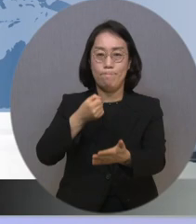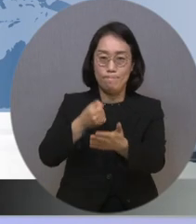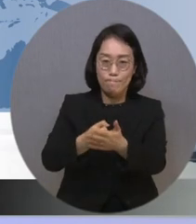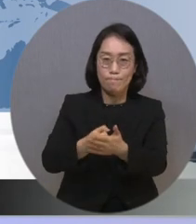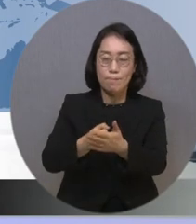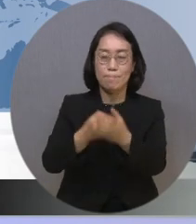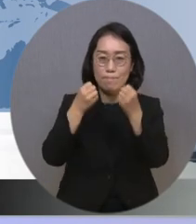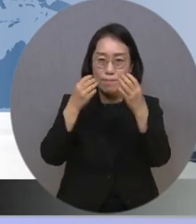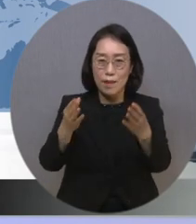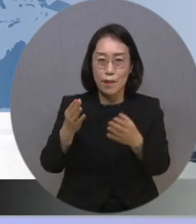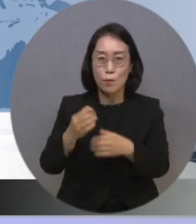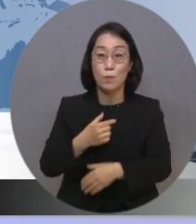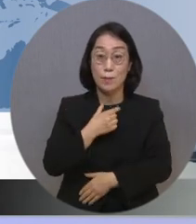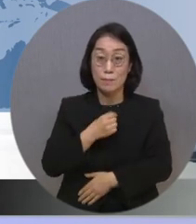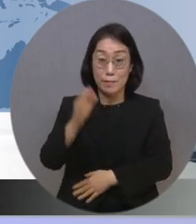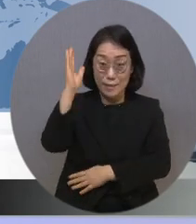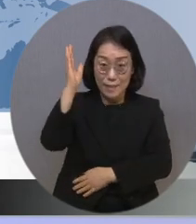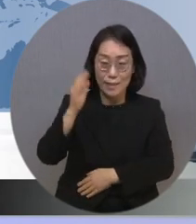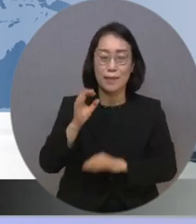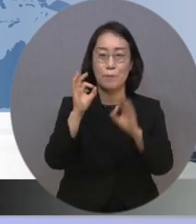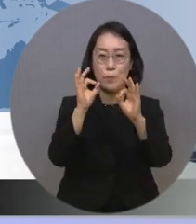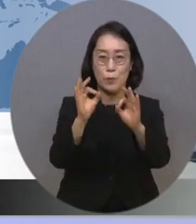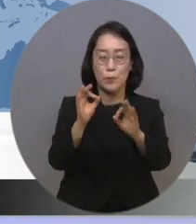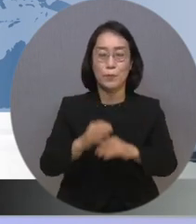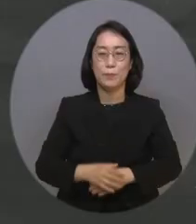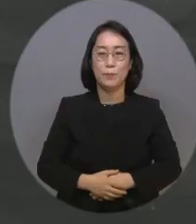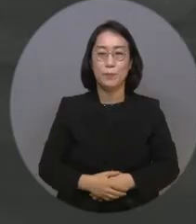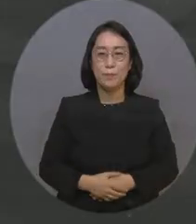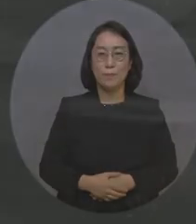다졌는데요. 그 목소리를 들어봤습니다.